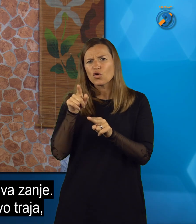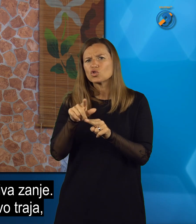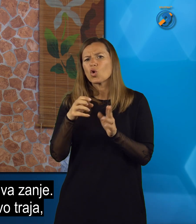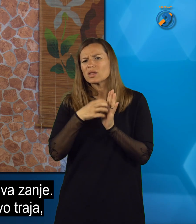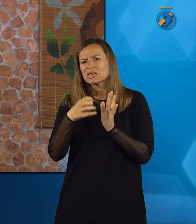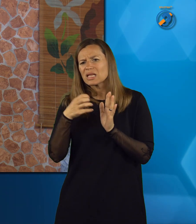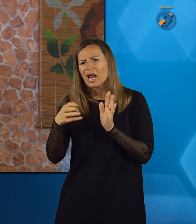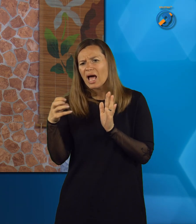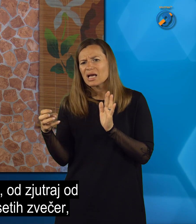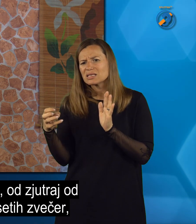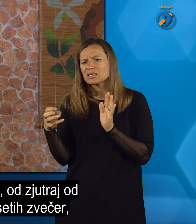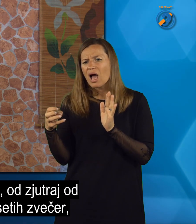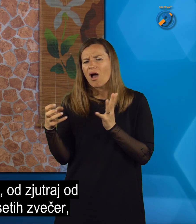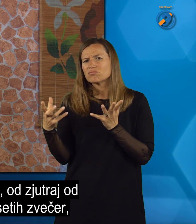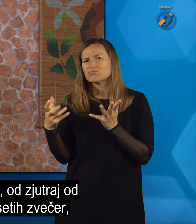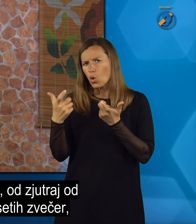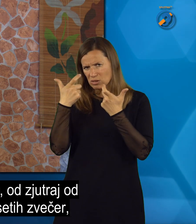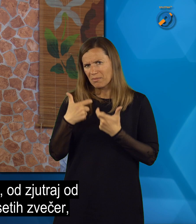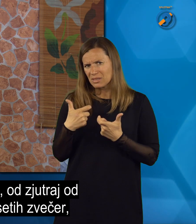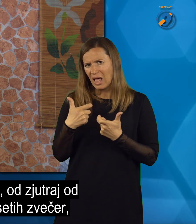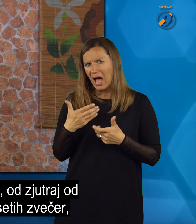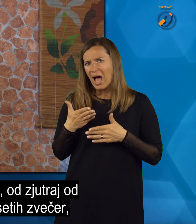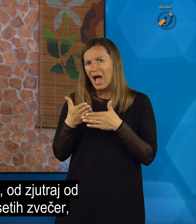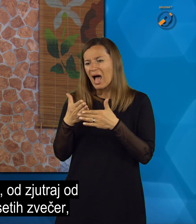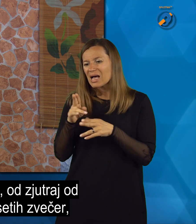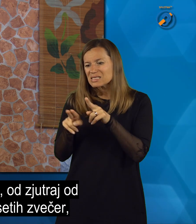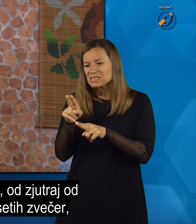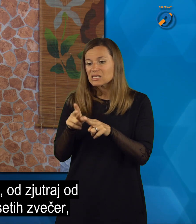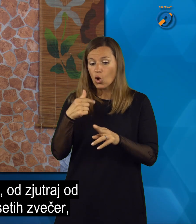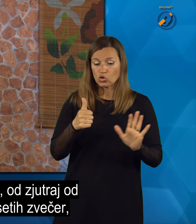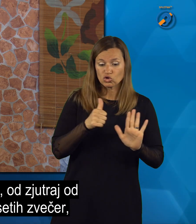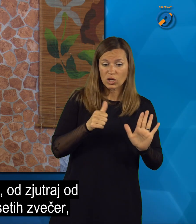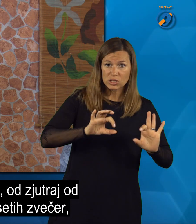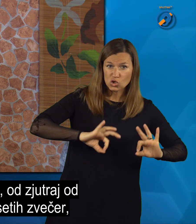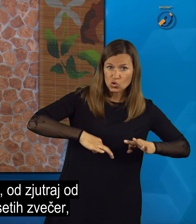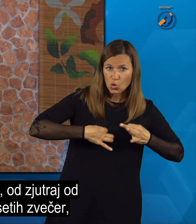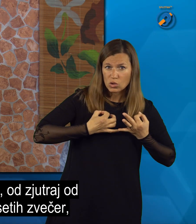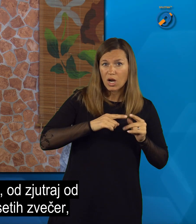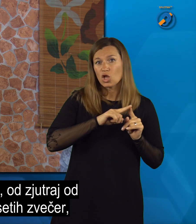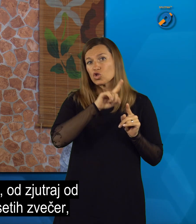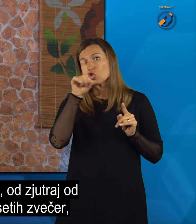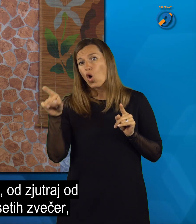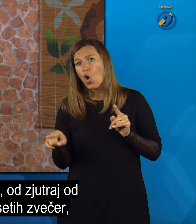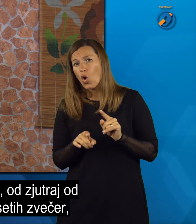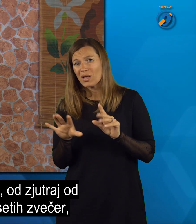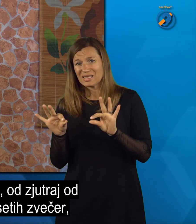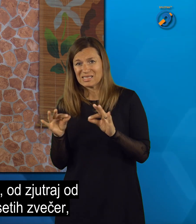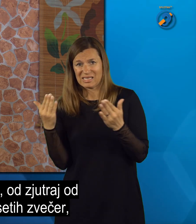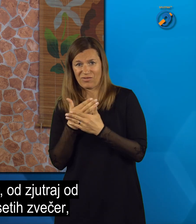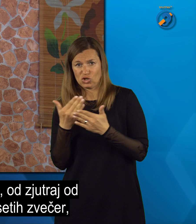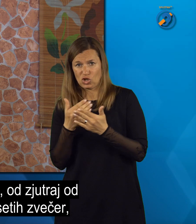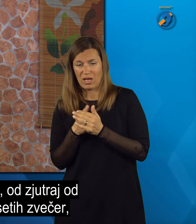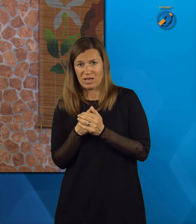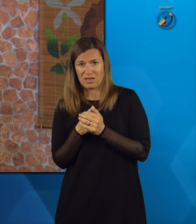skrbništvo traja osebna asistenca od zjutraj 6 pa do